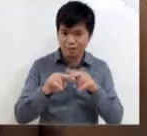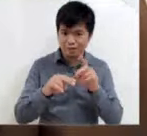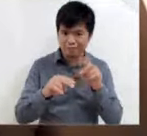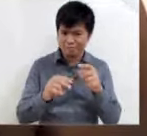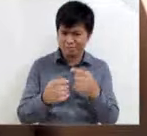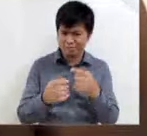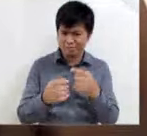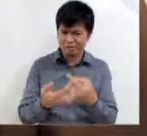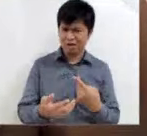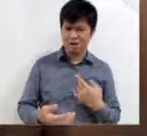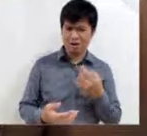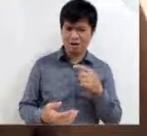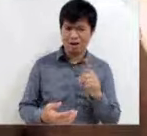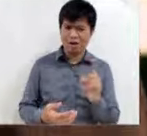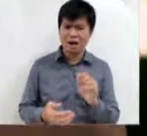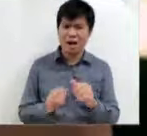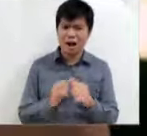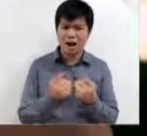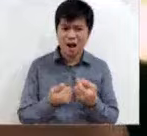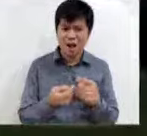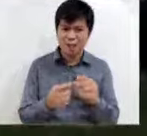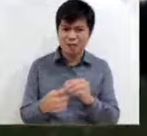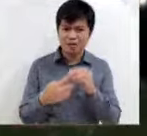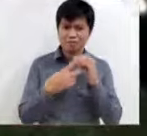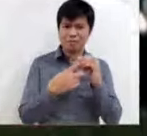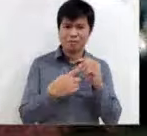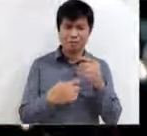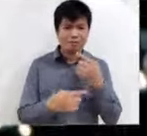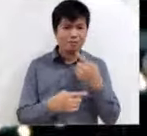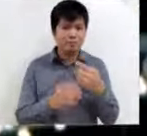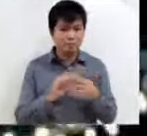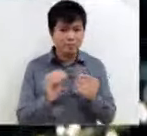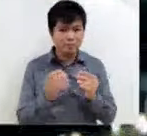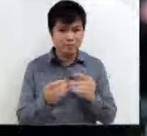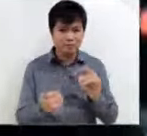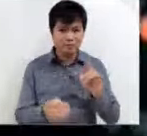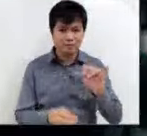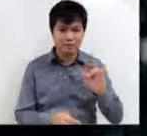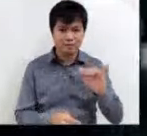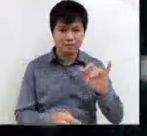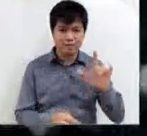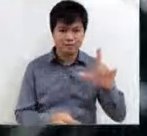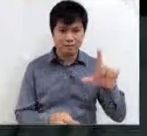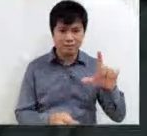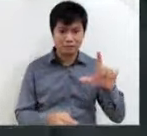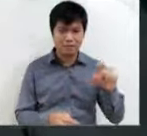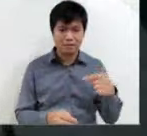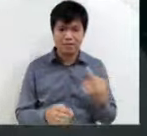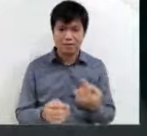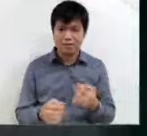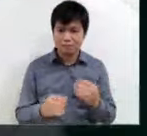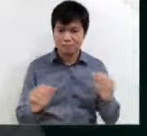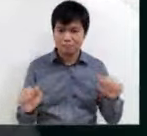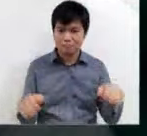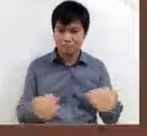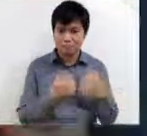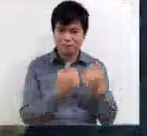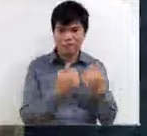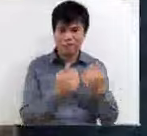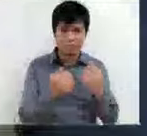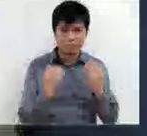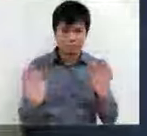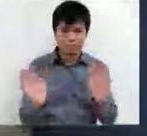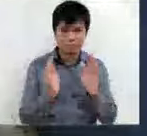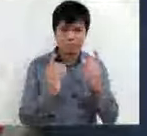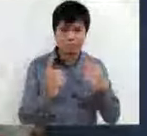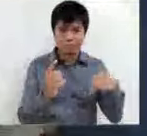Ano yun? Paano naging special yun? Kwento ni Cyril, na-challenge siya sa naging eksena nila ni Zijan. Ang hirap nga